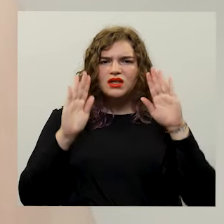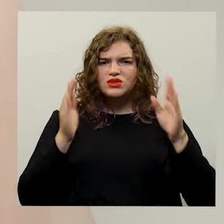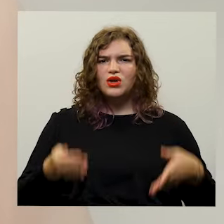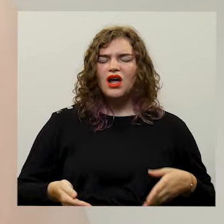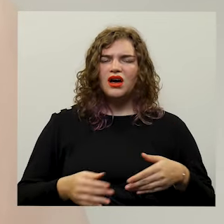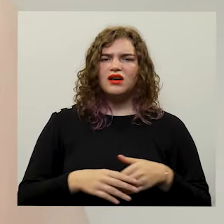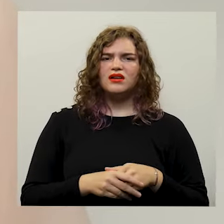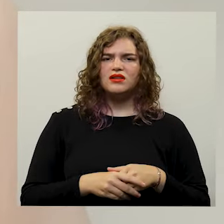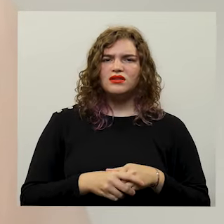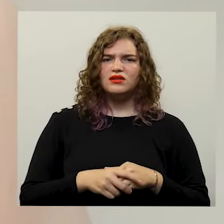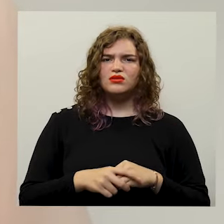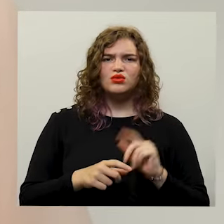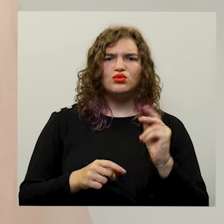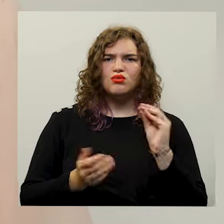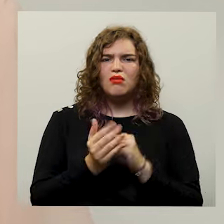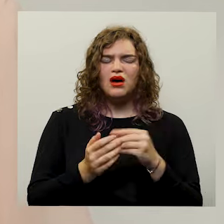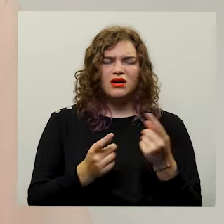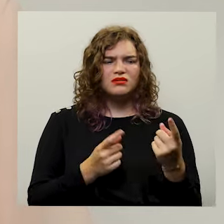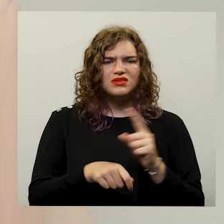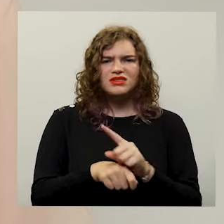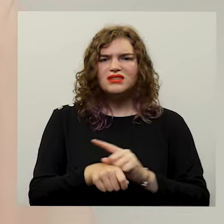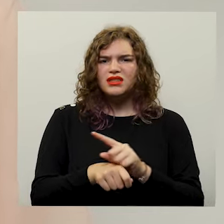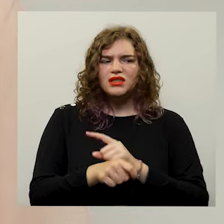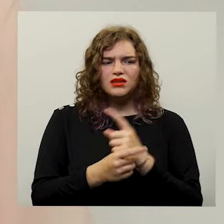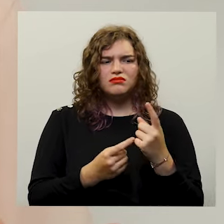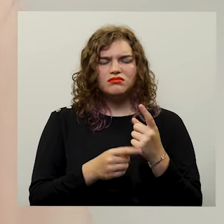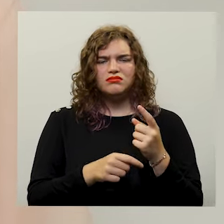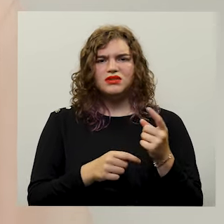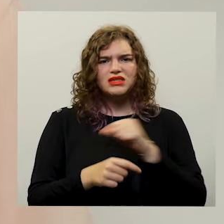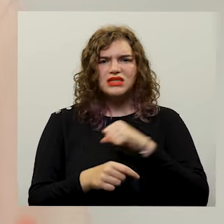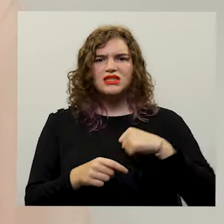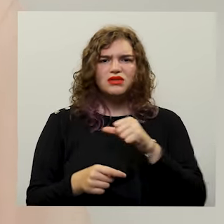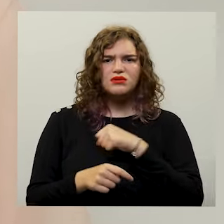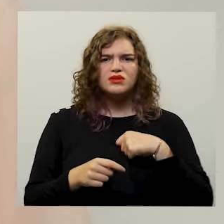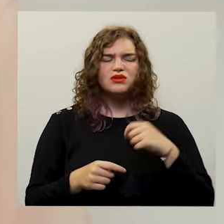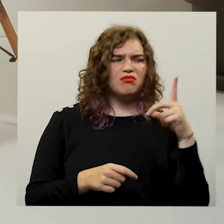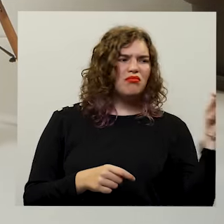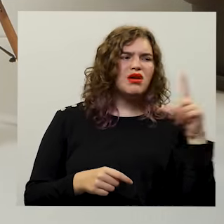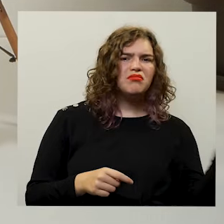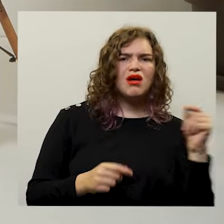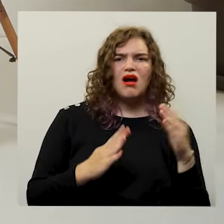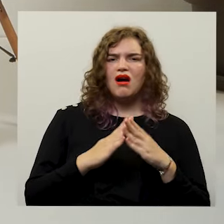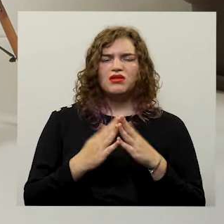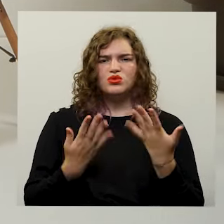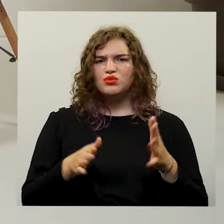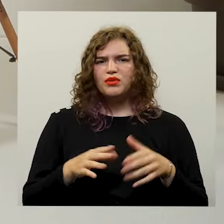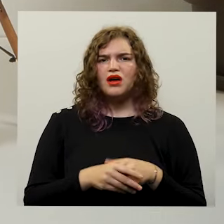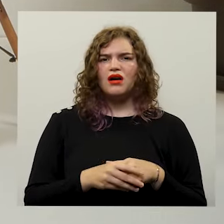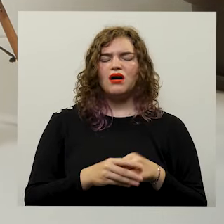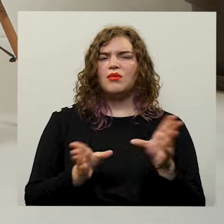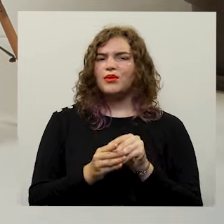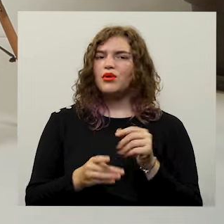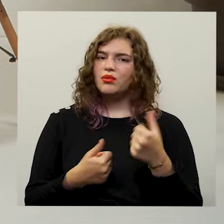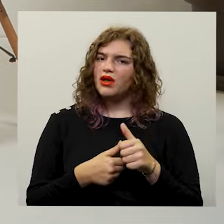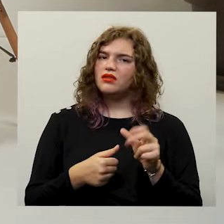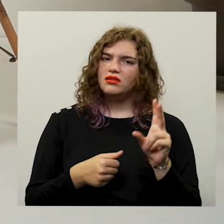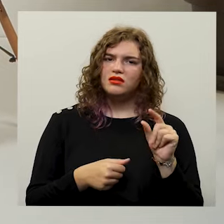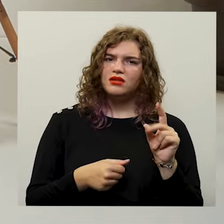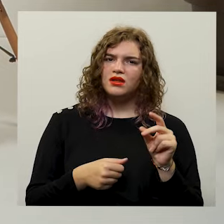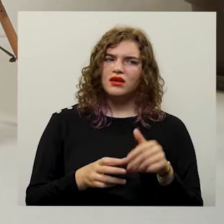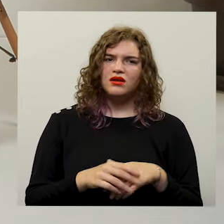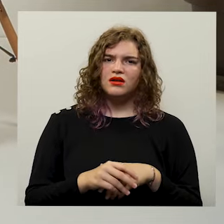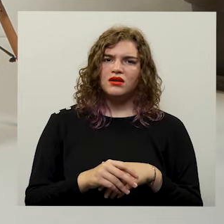Izolarea, nu mai petrecea timp cu mine. Cât mai mult să fie singur, să plece de acasă. Ești cu prieteni? Cu prieteni,